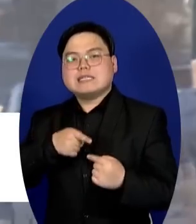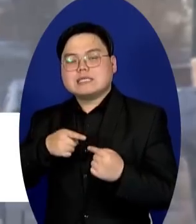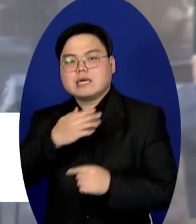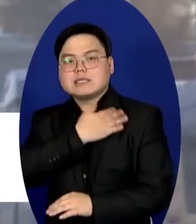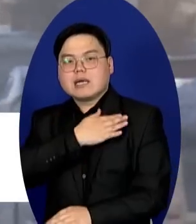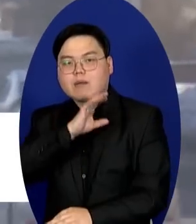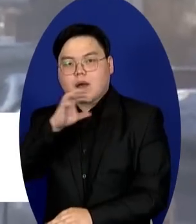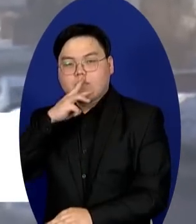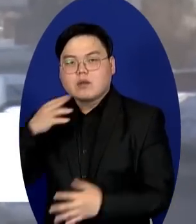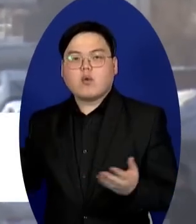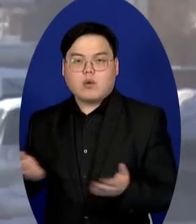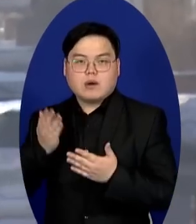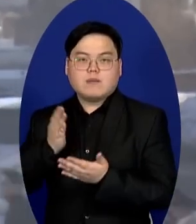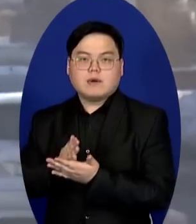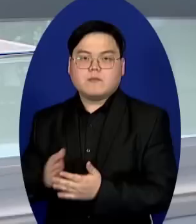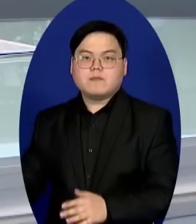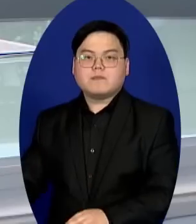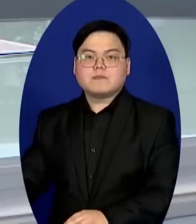хэлцээс уриалж байна.